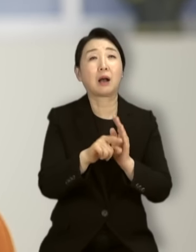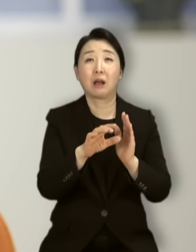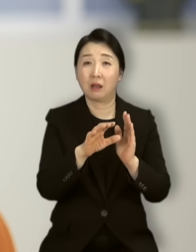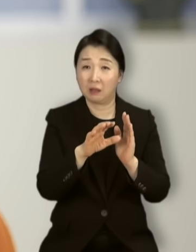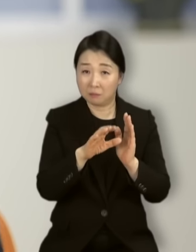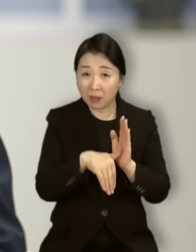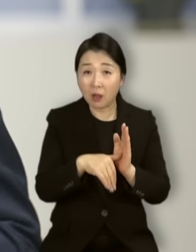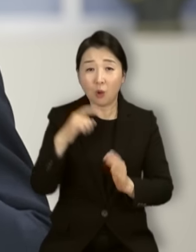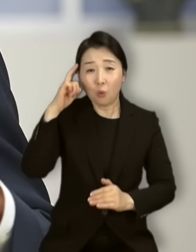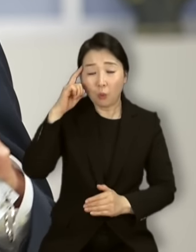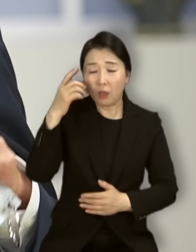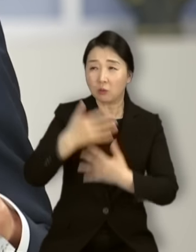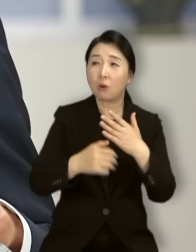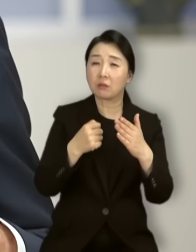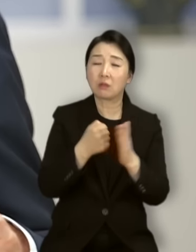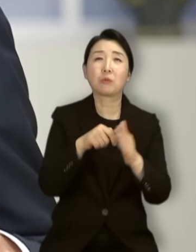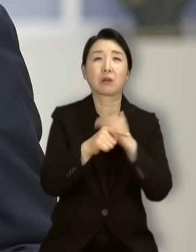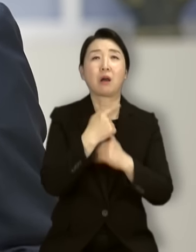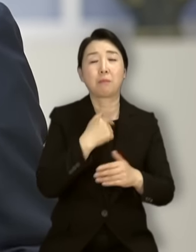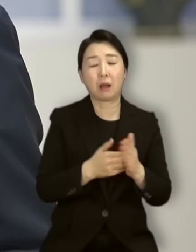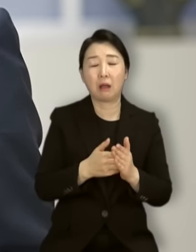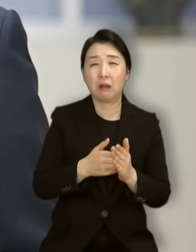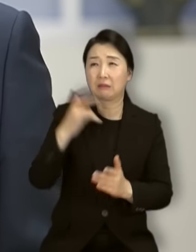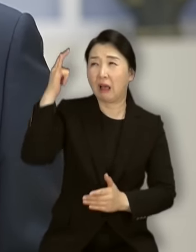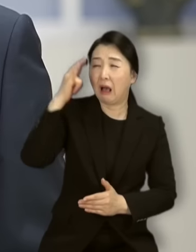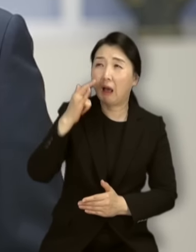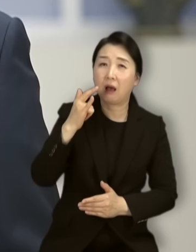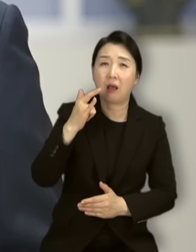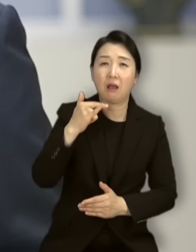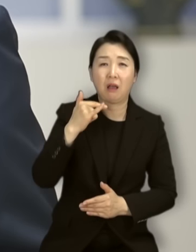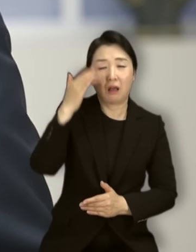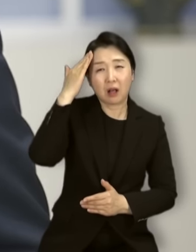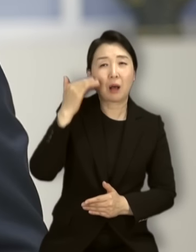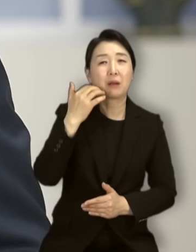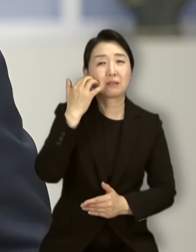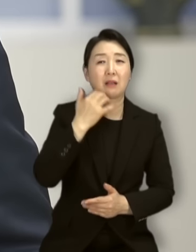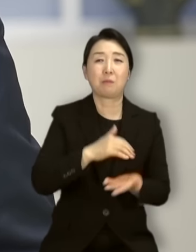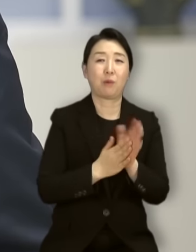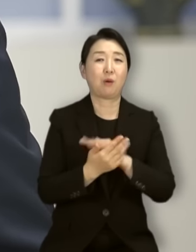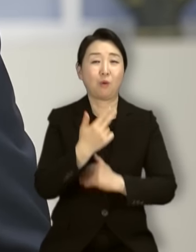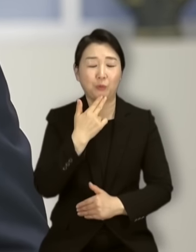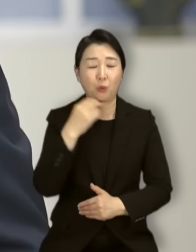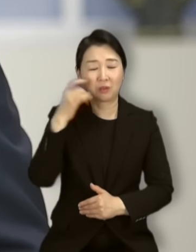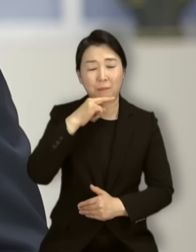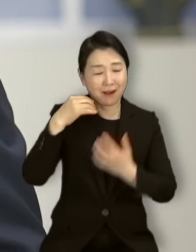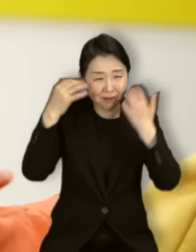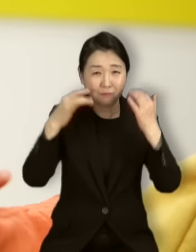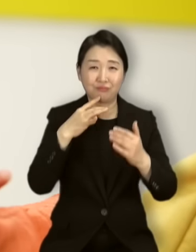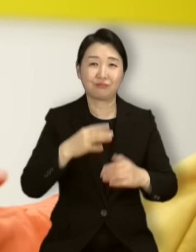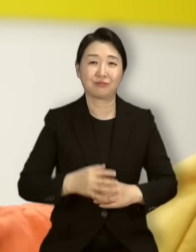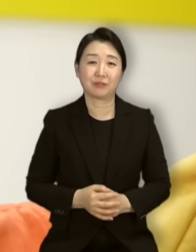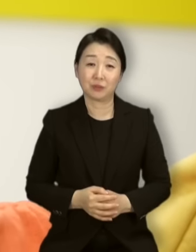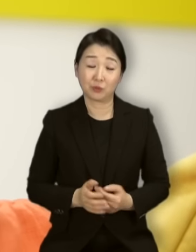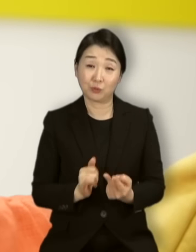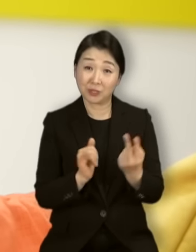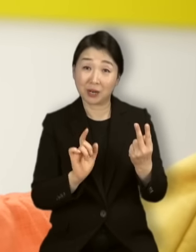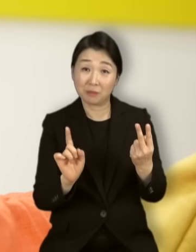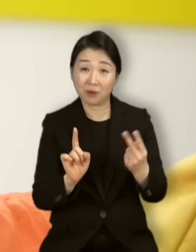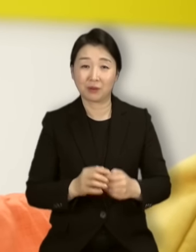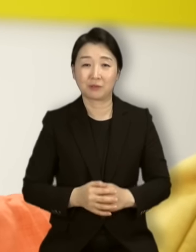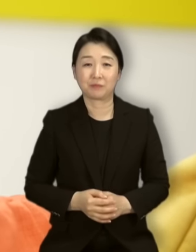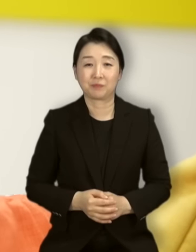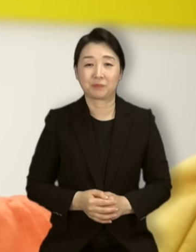사람 같은 사람은 잠깐 앞에 마켓에 뭐 사러 가도 타요 편의점 가도 타요 그거 아시죠